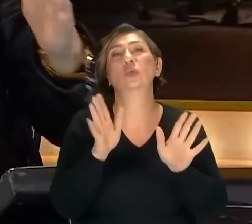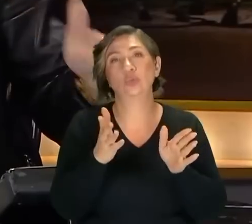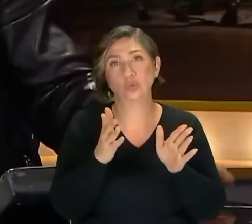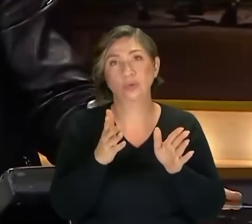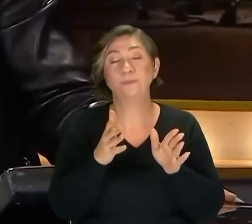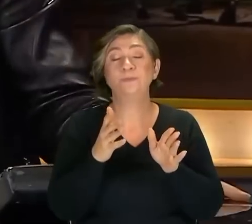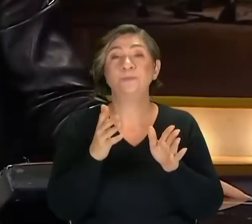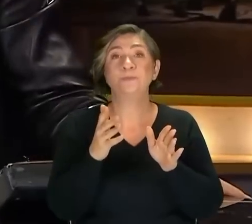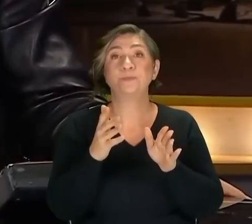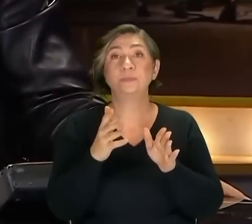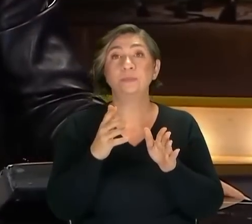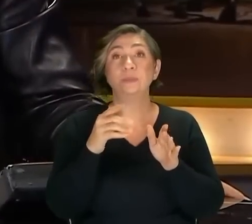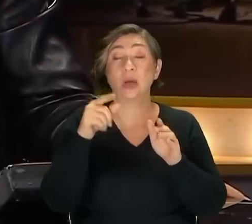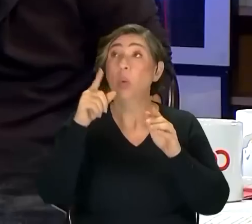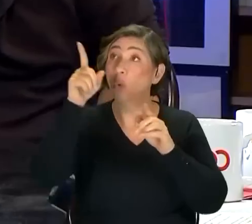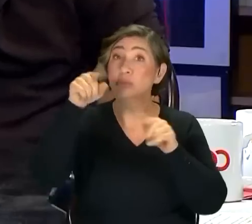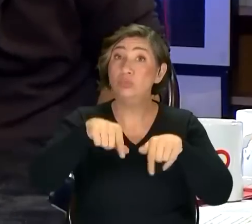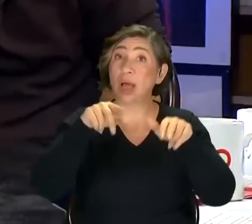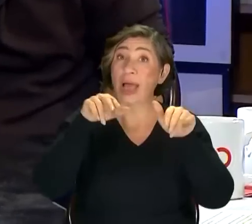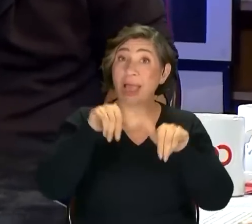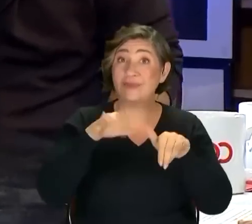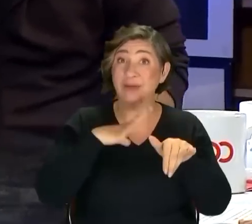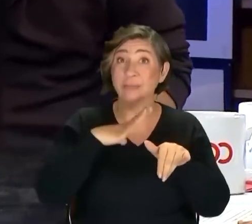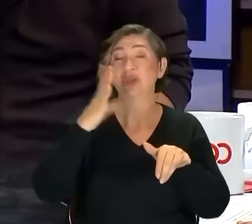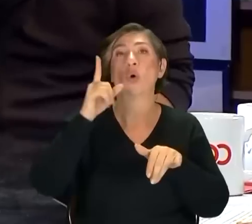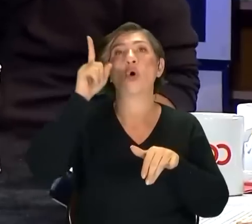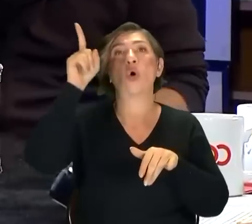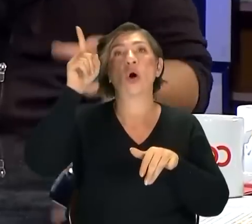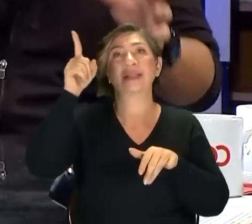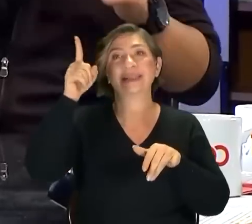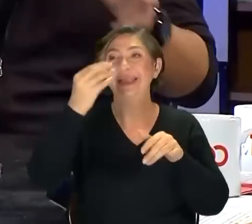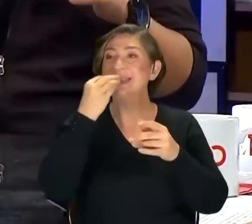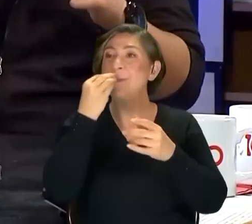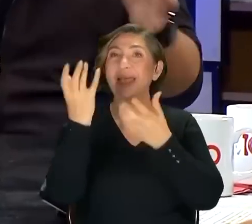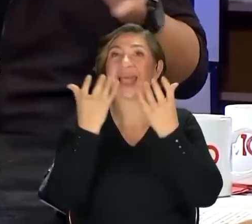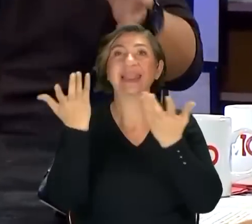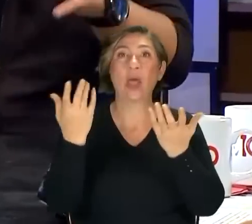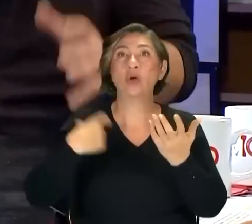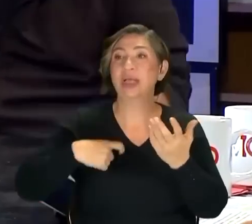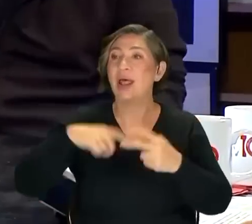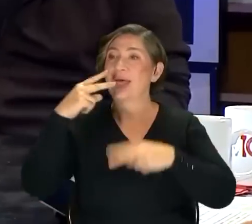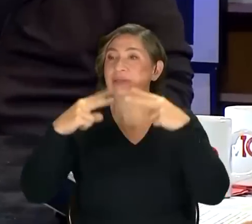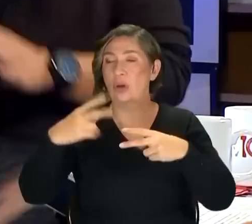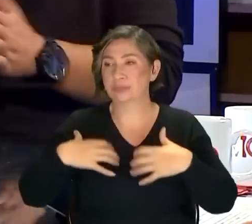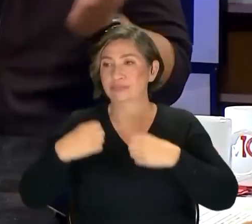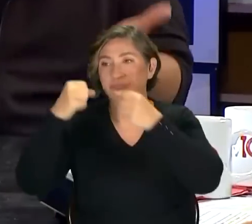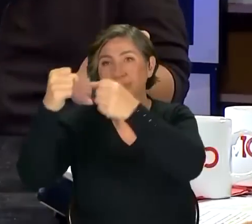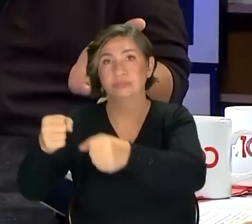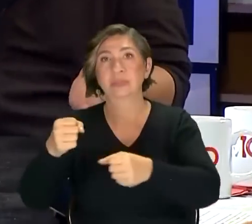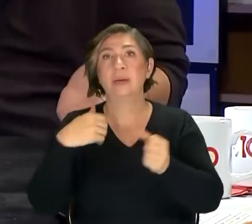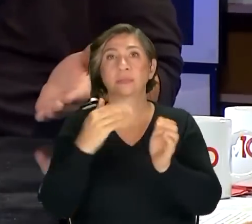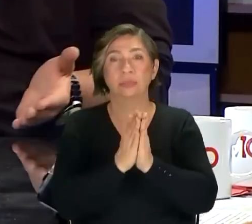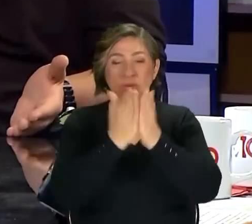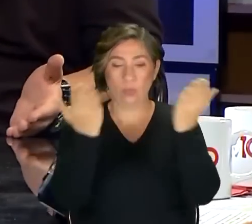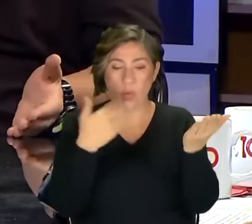oradaki mesela durum burada da var aslında. Yani orada mesela oranın işte yemekleri nedir? Özel bir restorana götürdüler bizi. Açtım